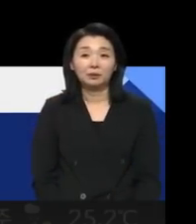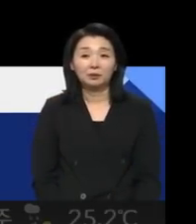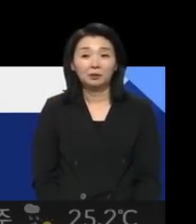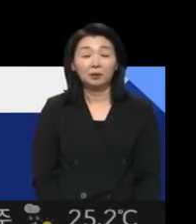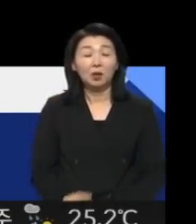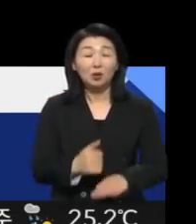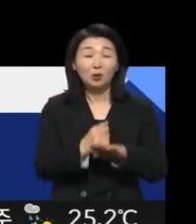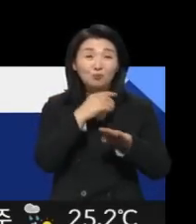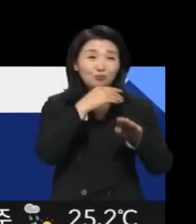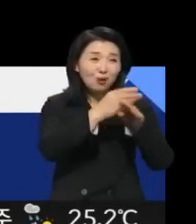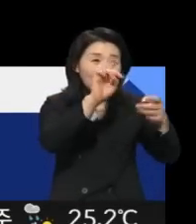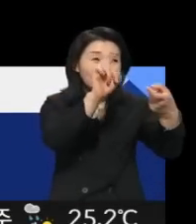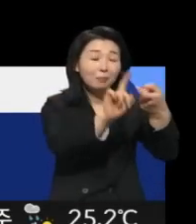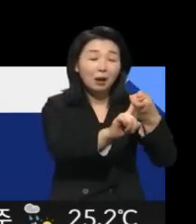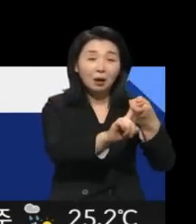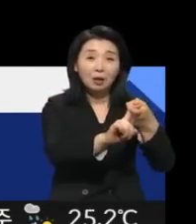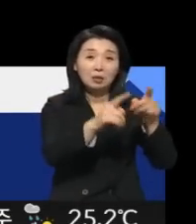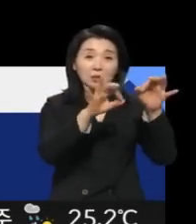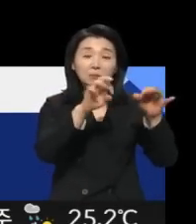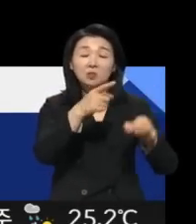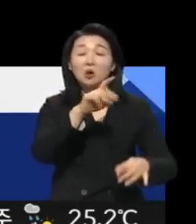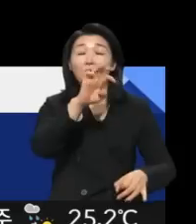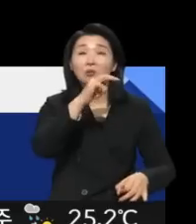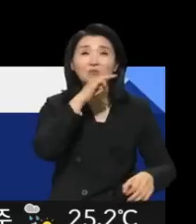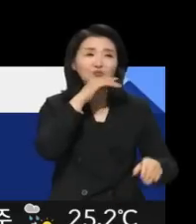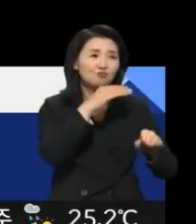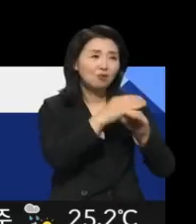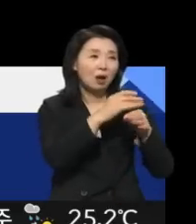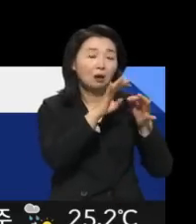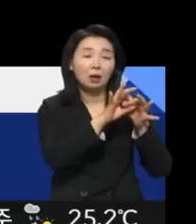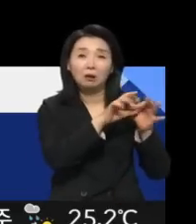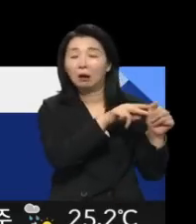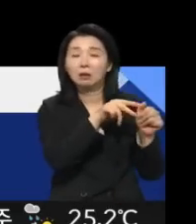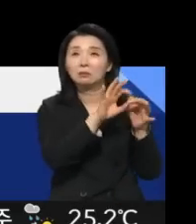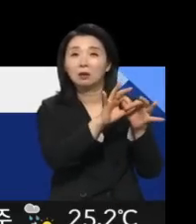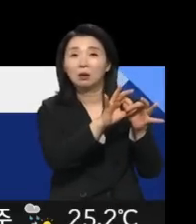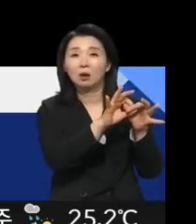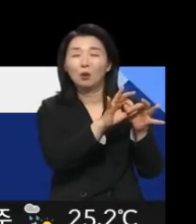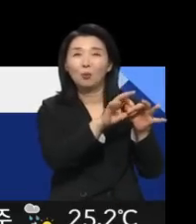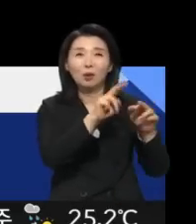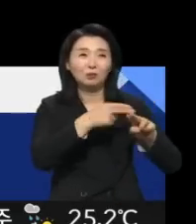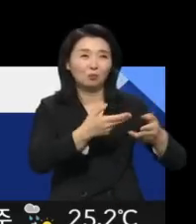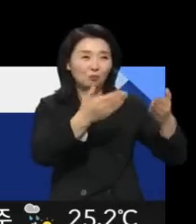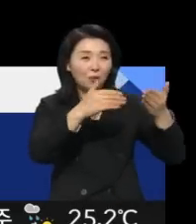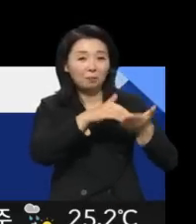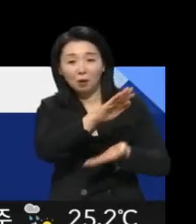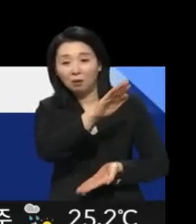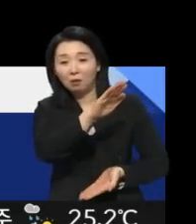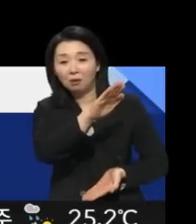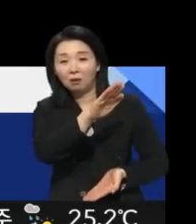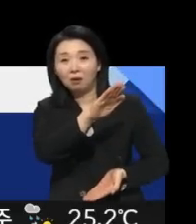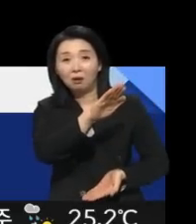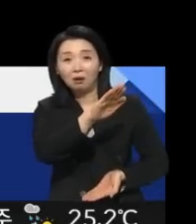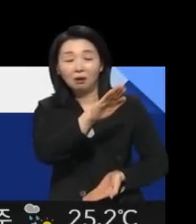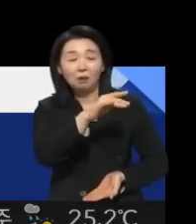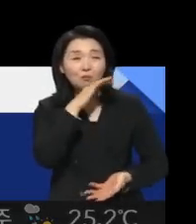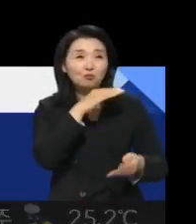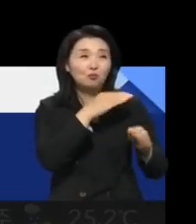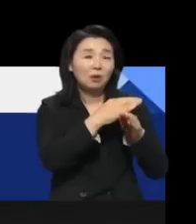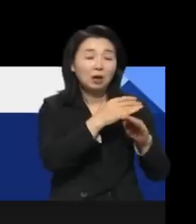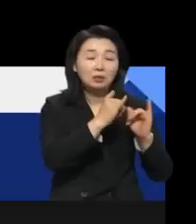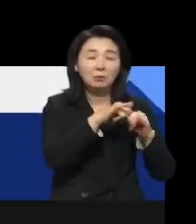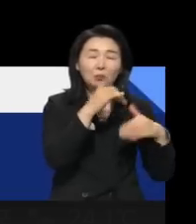관점에서 김정은이야말로 주사파의 지존 그 자체인데 이 김정은이 하사한 선물을 내다버리는 행위는 북한에서라면